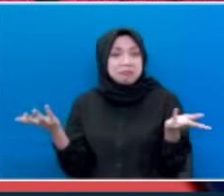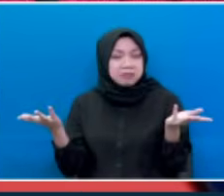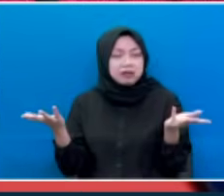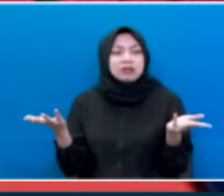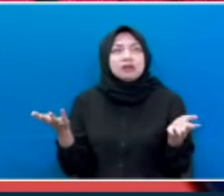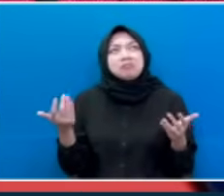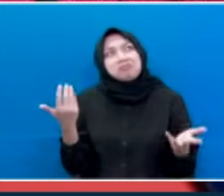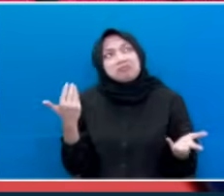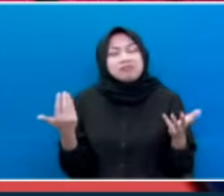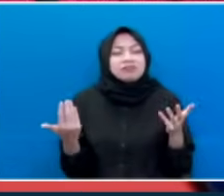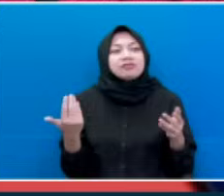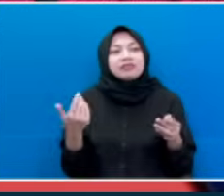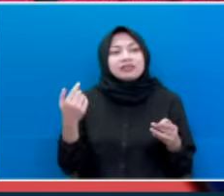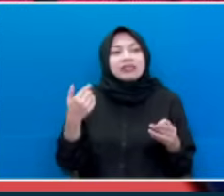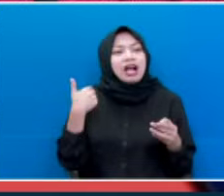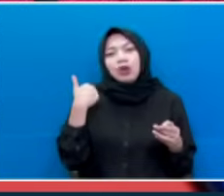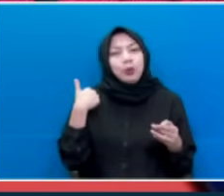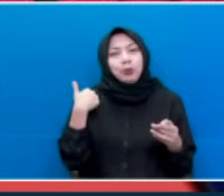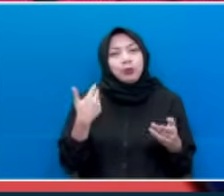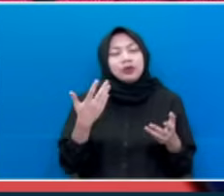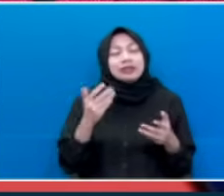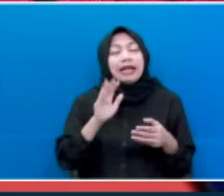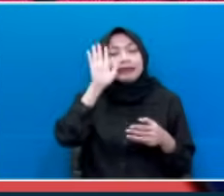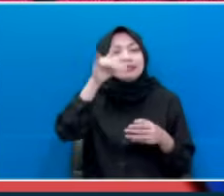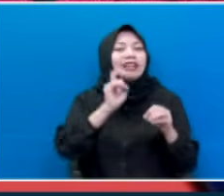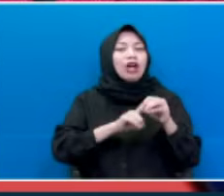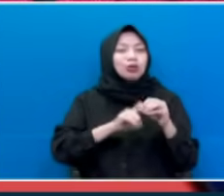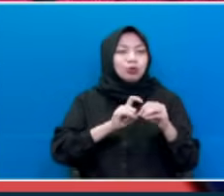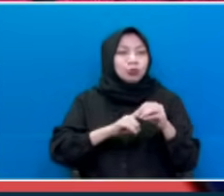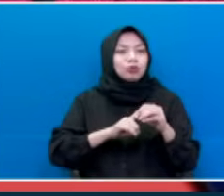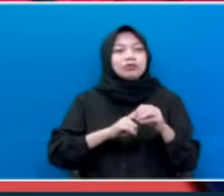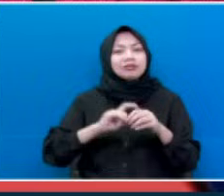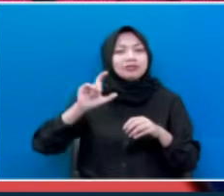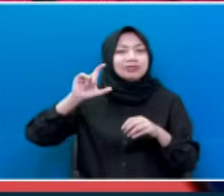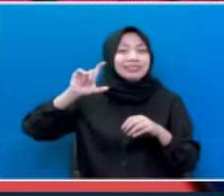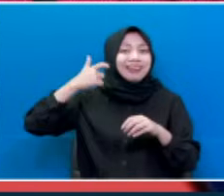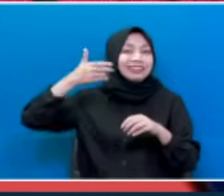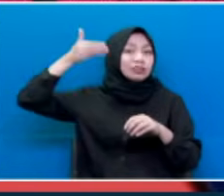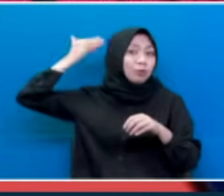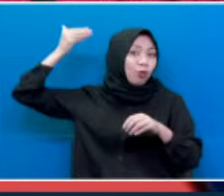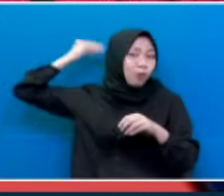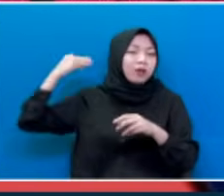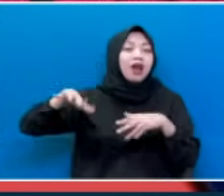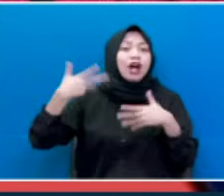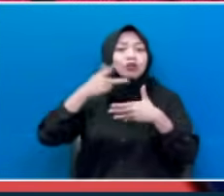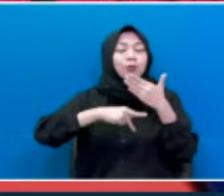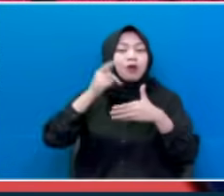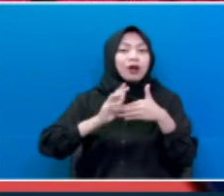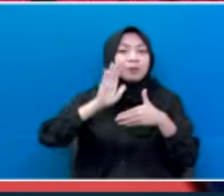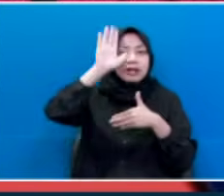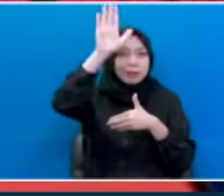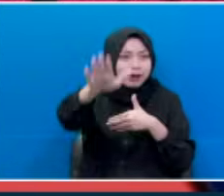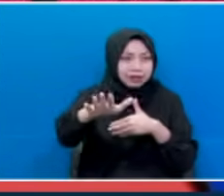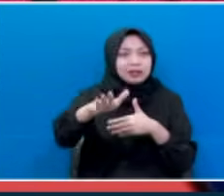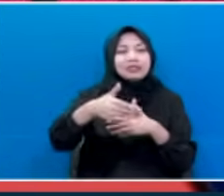bisa membuktikan Baik itu dengan track record dan program-program ke depannya yang benar-benar bersih dari konflik